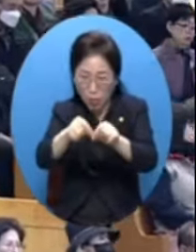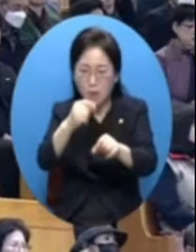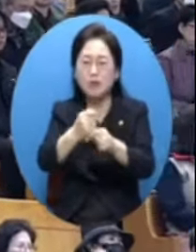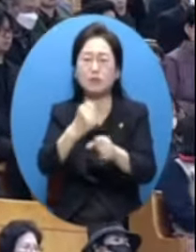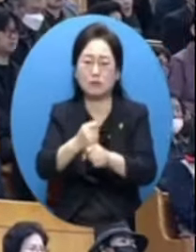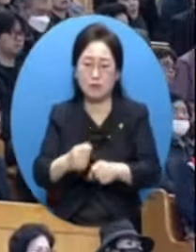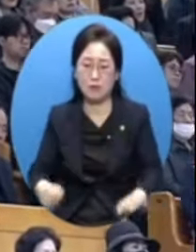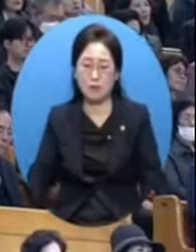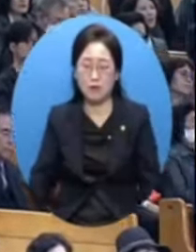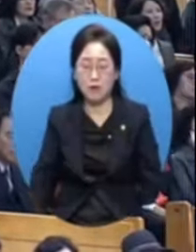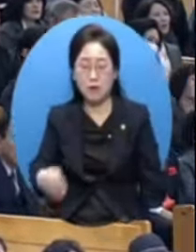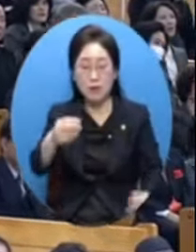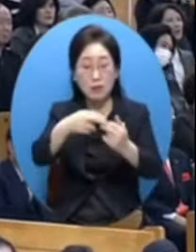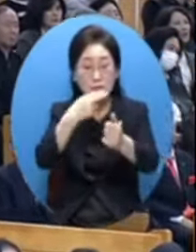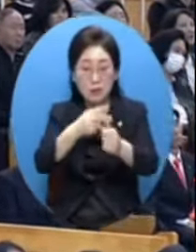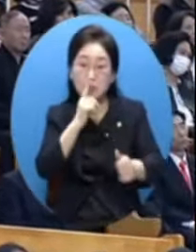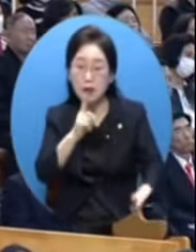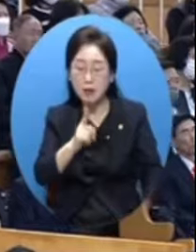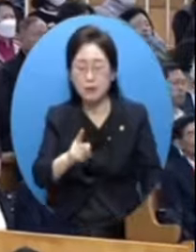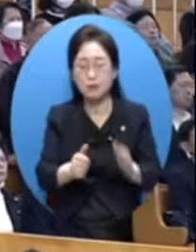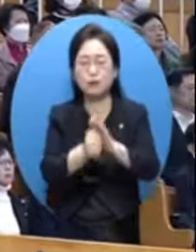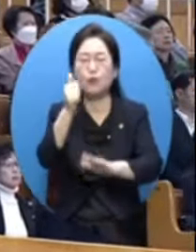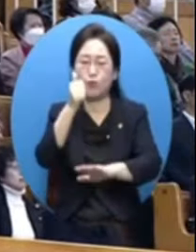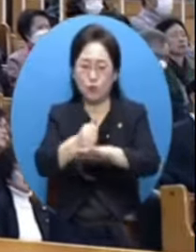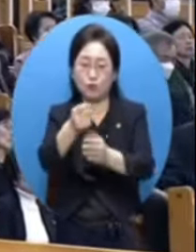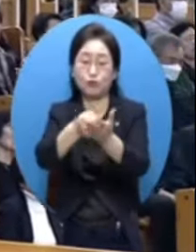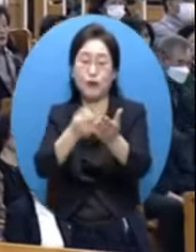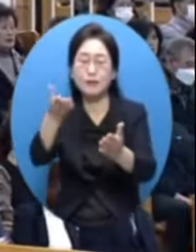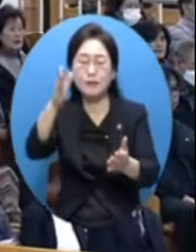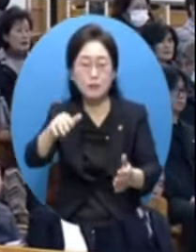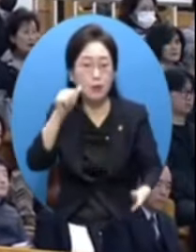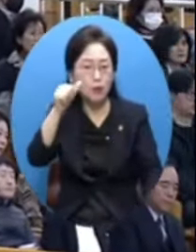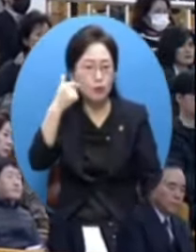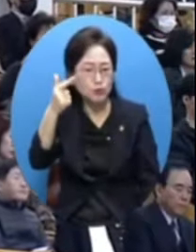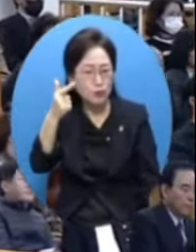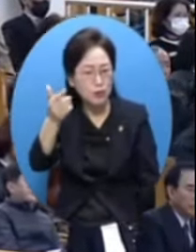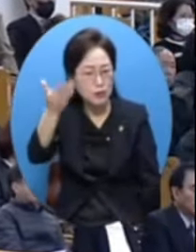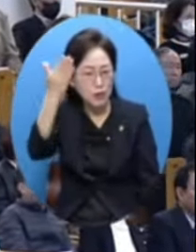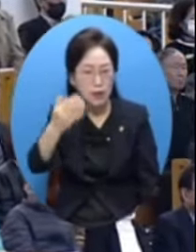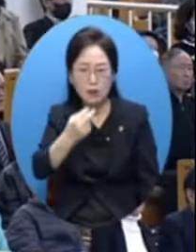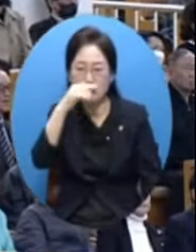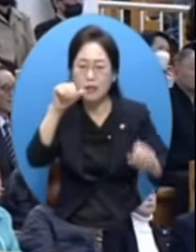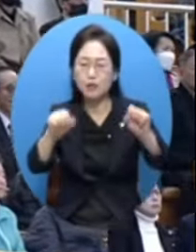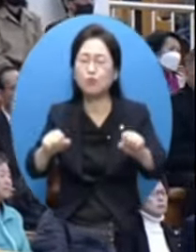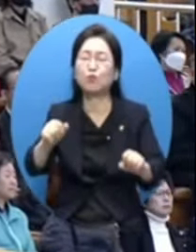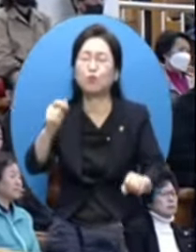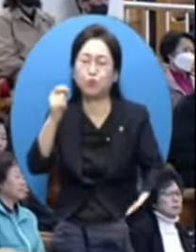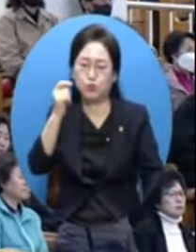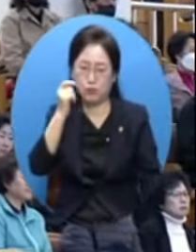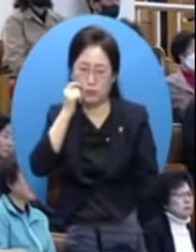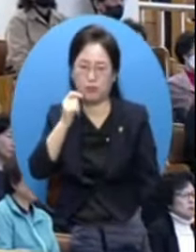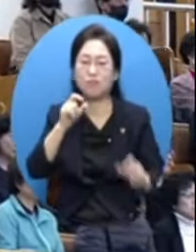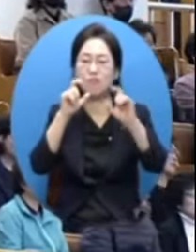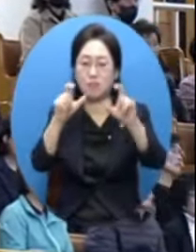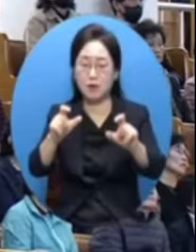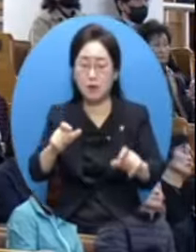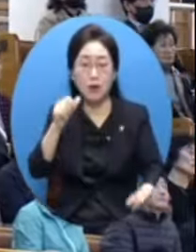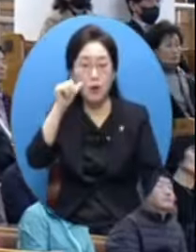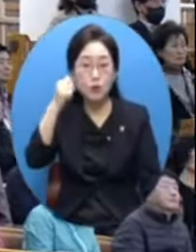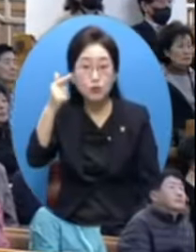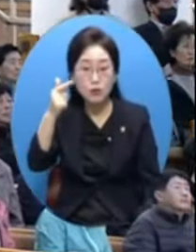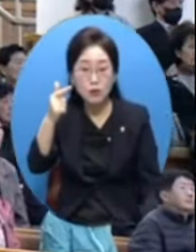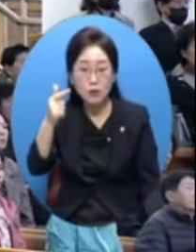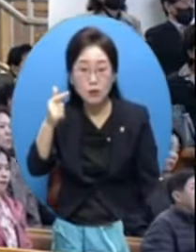수술 자체는 성공적이지만 5, 6개월 이상 살아지지 못할 것이라고 말했다고 합니다. 아니 5, 6개월밖에 못